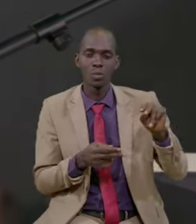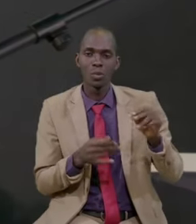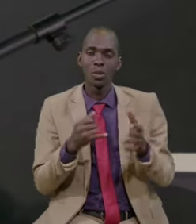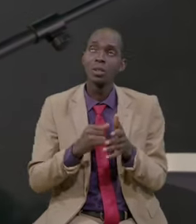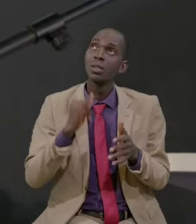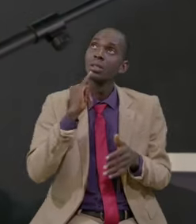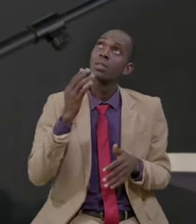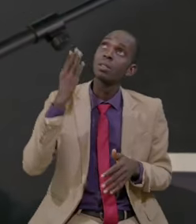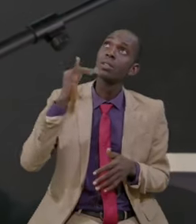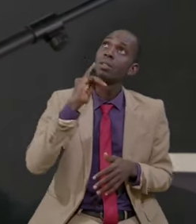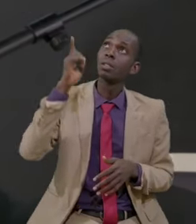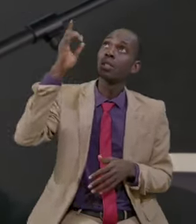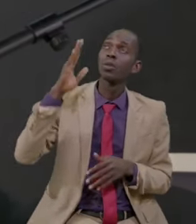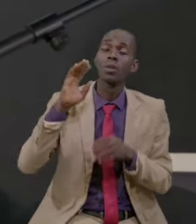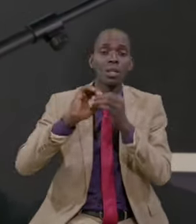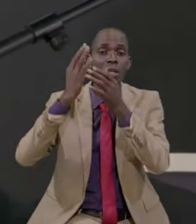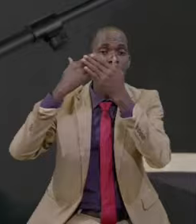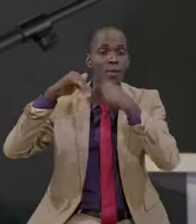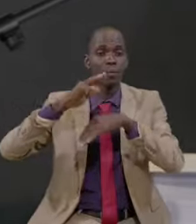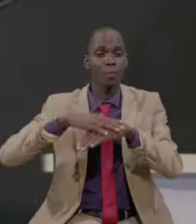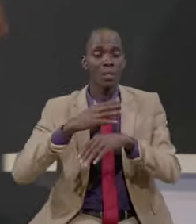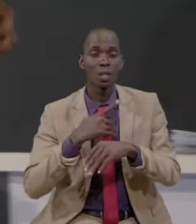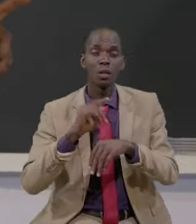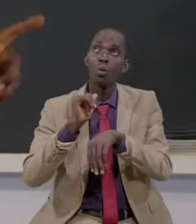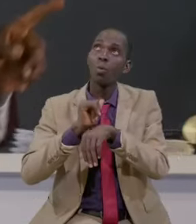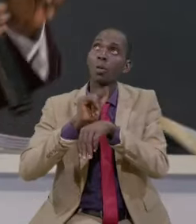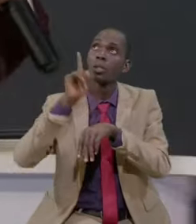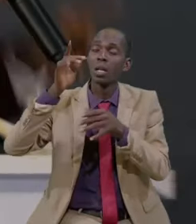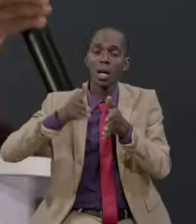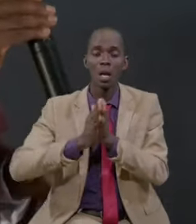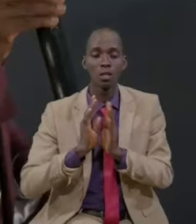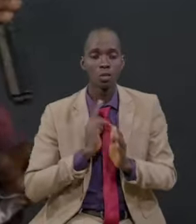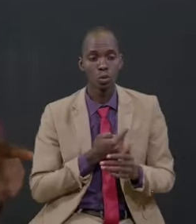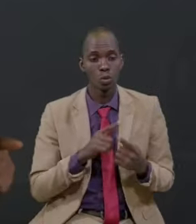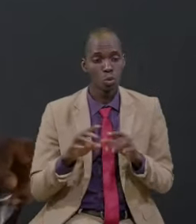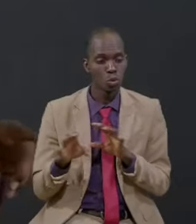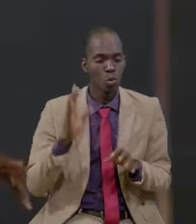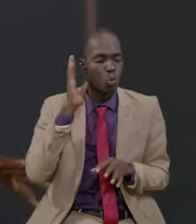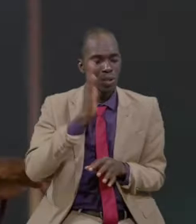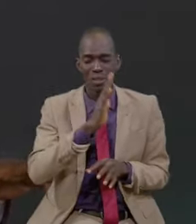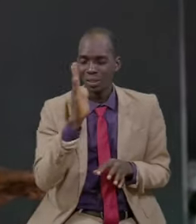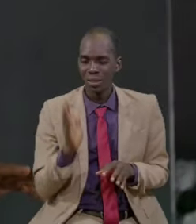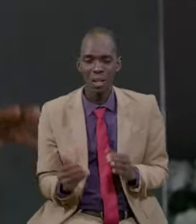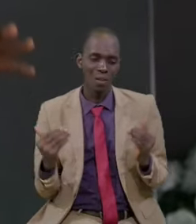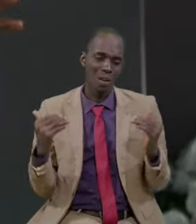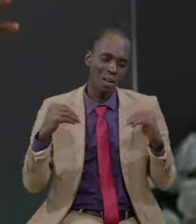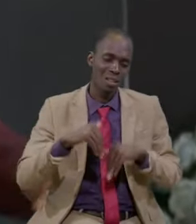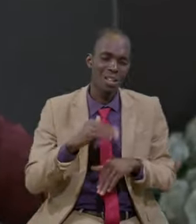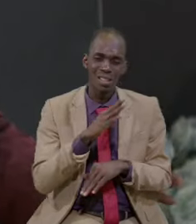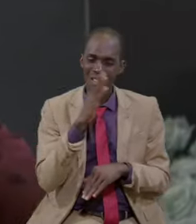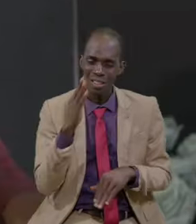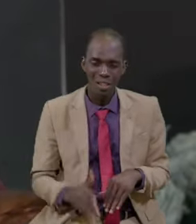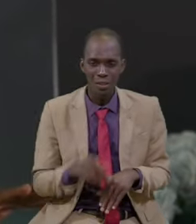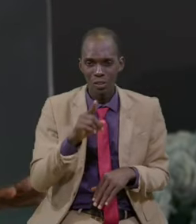et l'œuvre qu'il a confié entre nos mains. Ne pense jamais que tu es